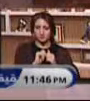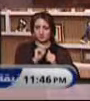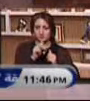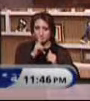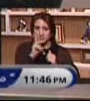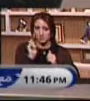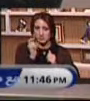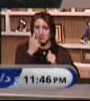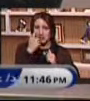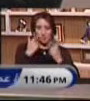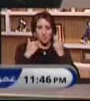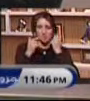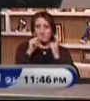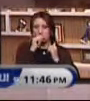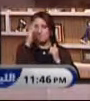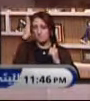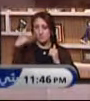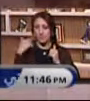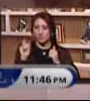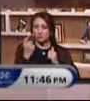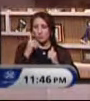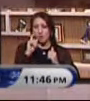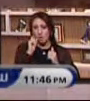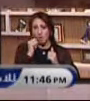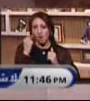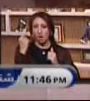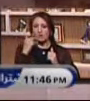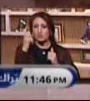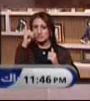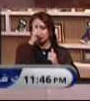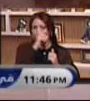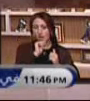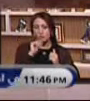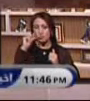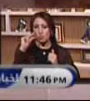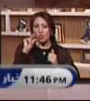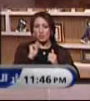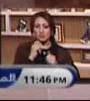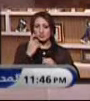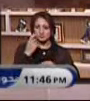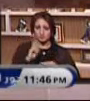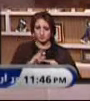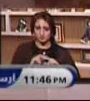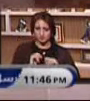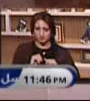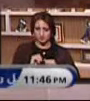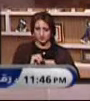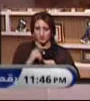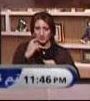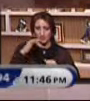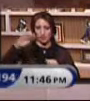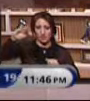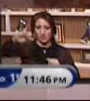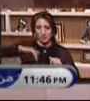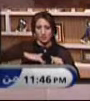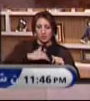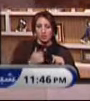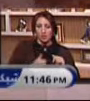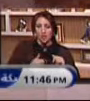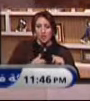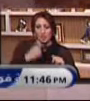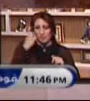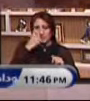من الفيضان. الله يرضى عنك. نعم، الشعر العربي يقول ايه؟ يقول امر بالحجر القاسي فالثمه